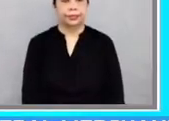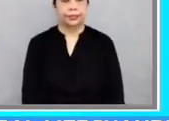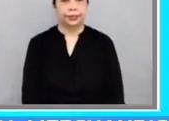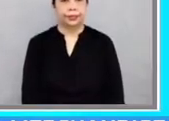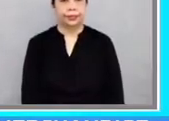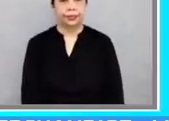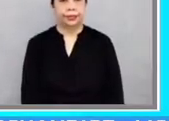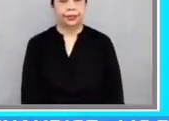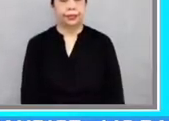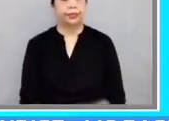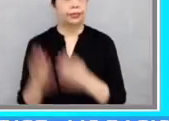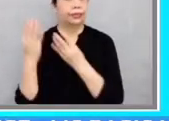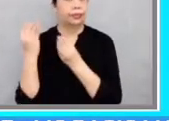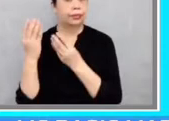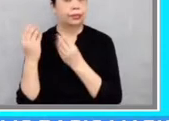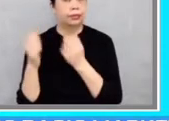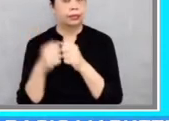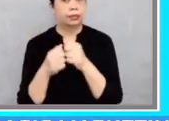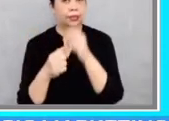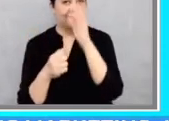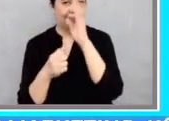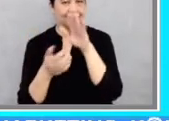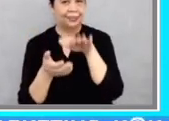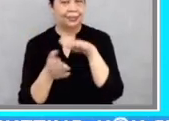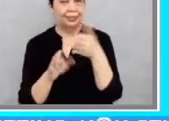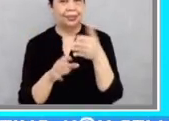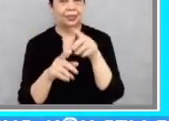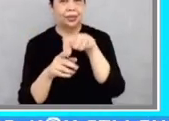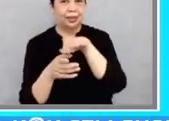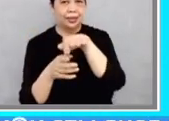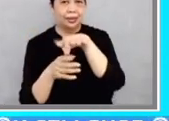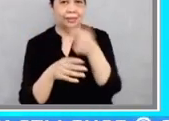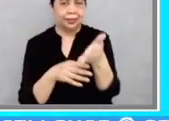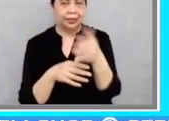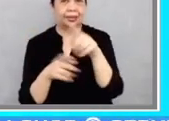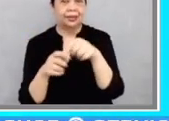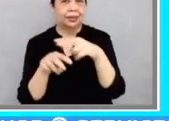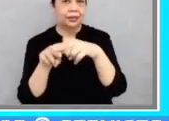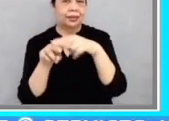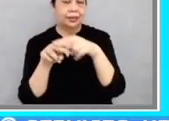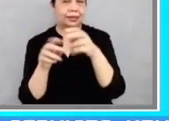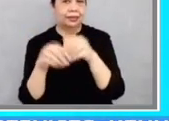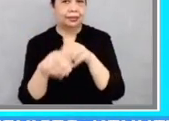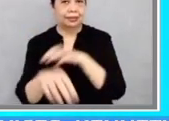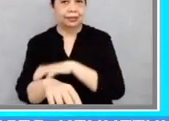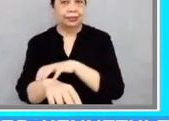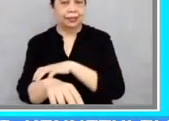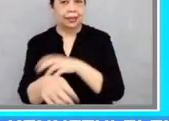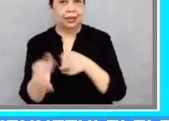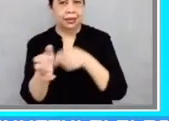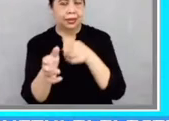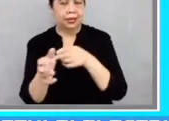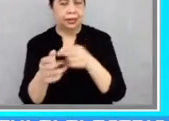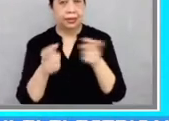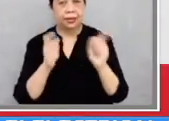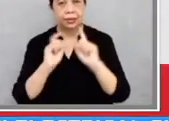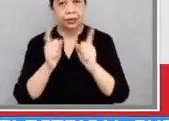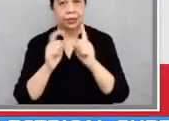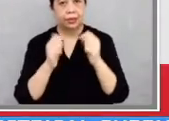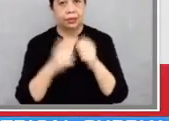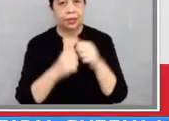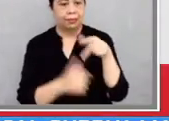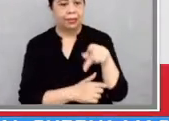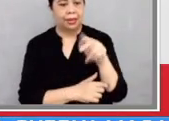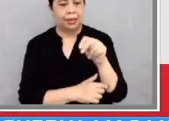Update po tayo sa nadiskaril na tren ng Philippine National Railway sa Makati. Makakausap natin ang General Manager for Operations ng TNR na si Ms.